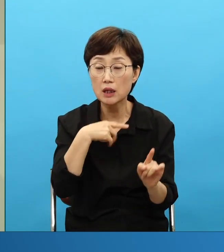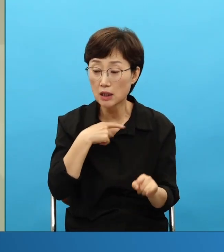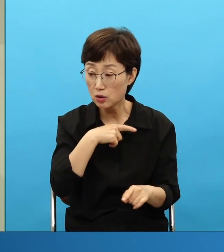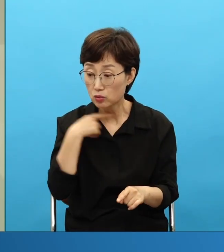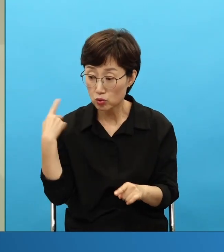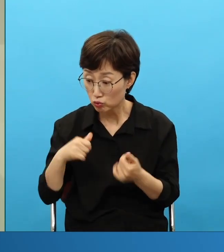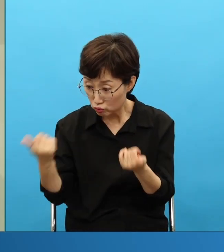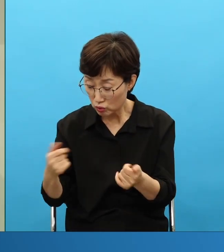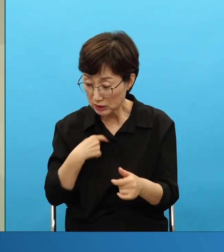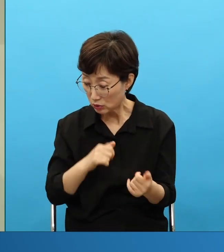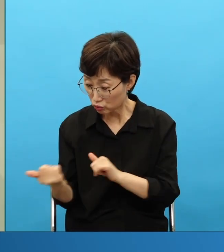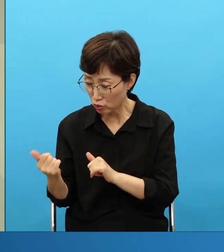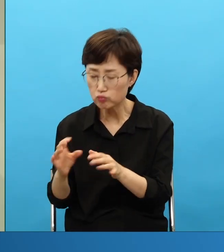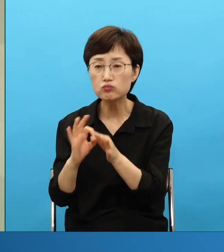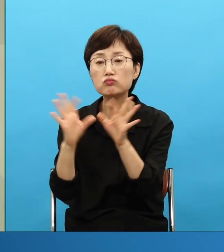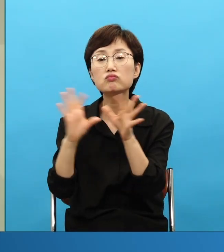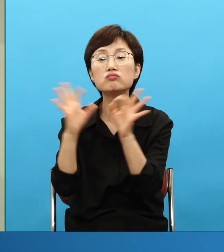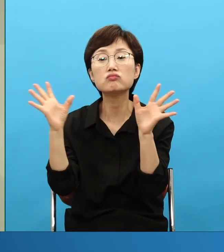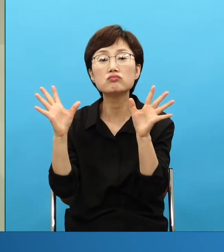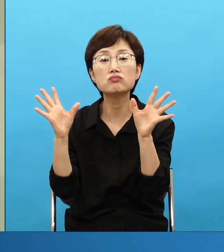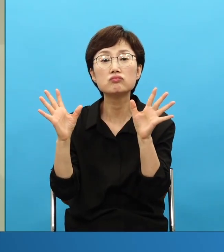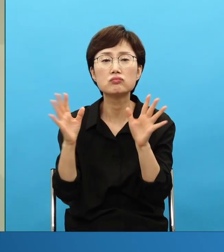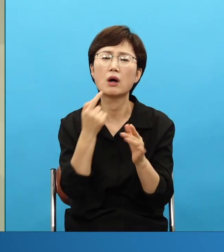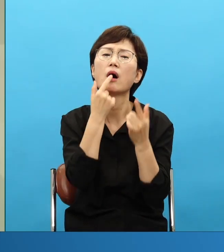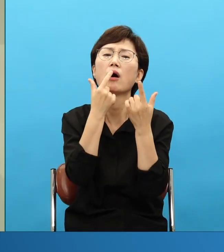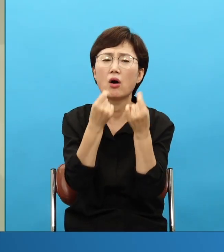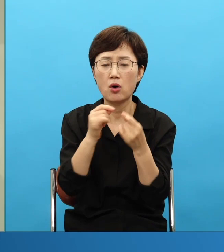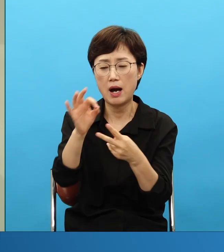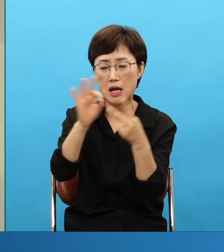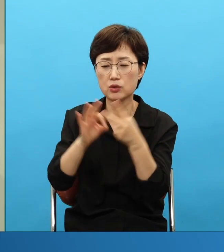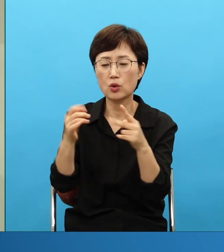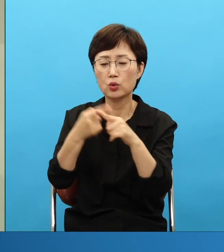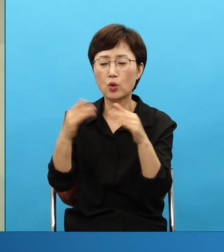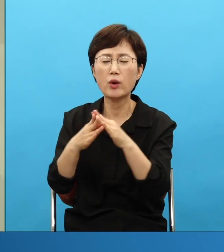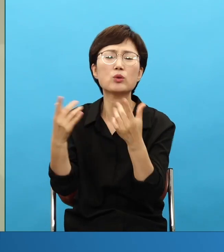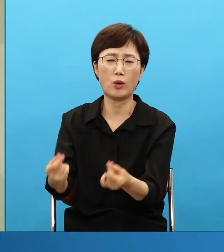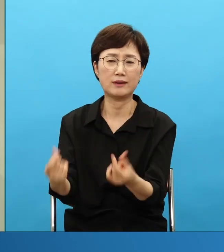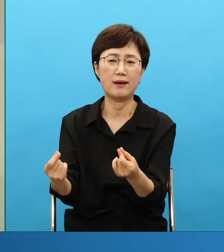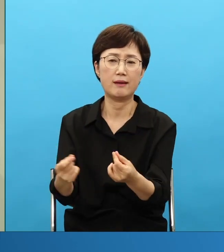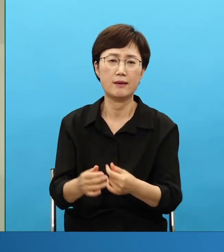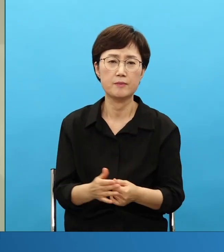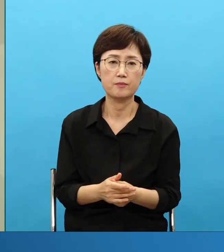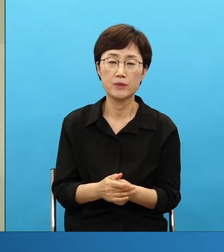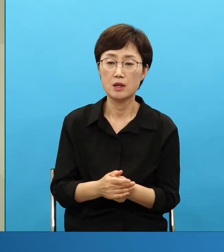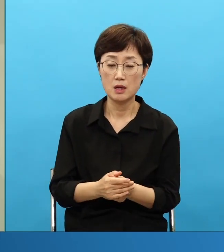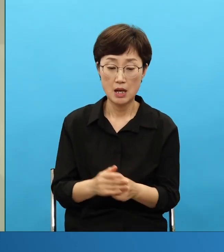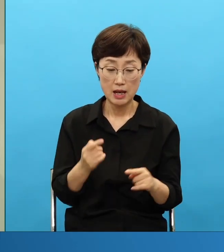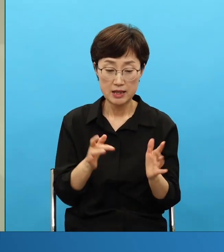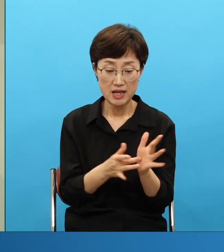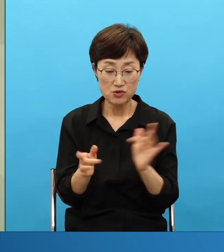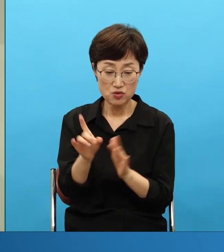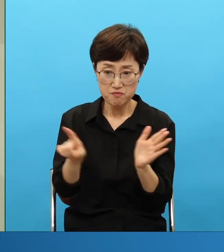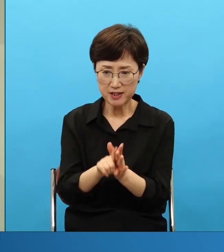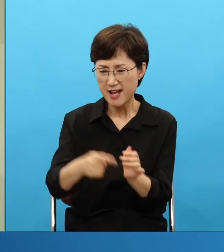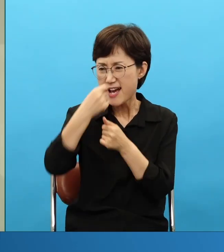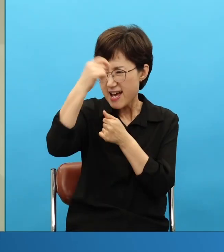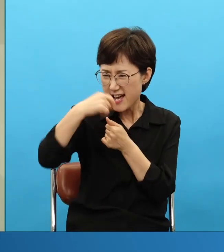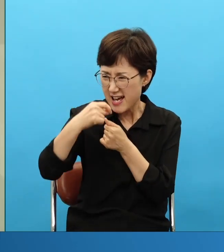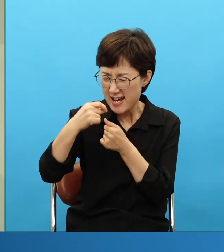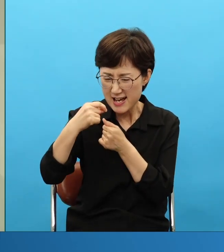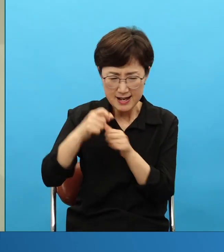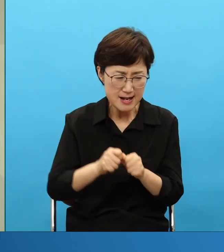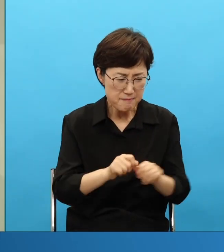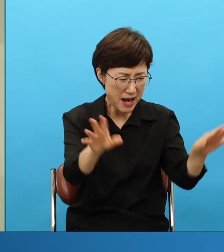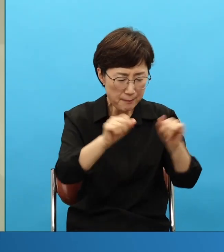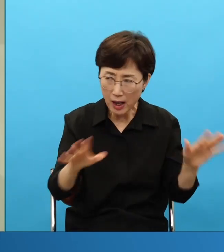이 안디옥 교회 그런 교회였어요. And this Antioch church was that kind of church. 핍박이 일어나서 환란에 흩어졌단 말이에요. 그